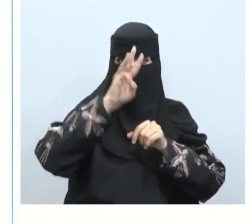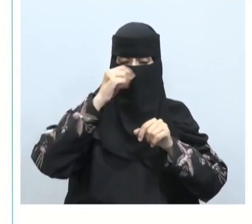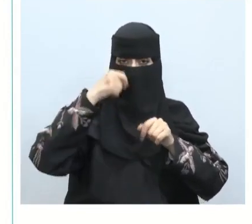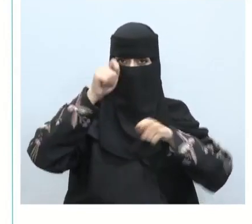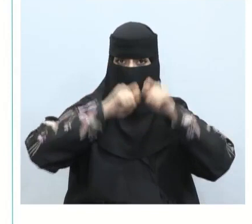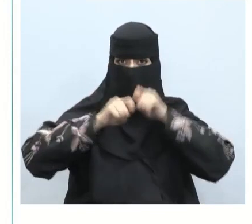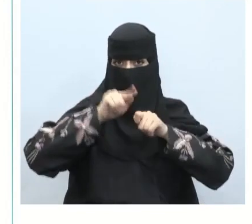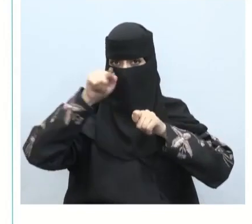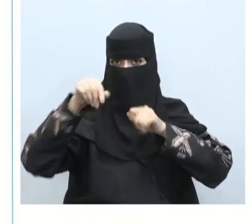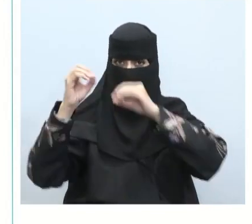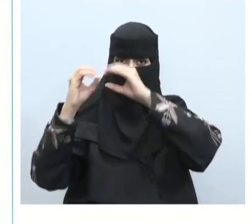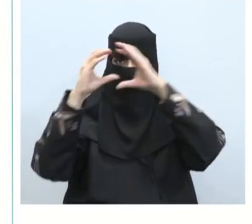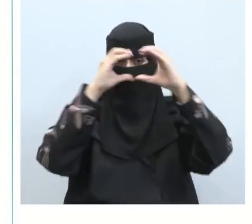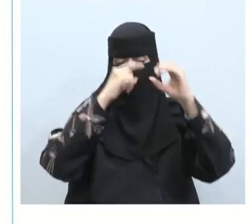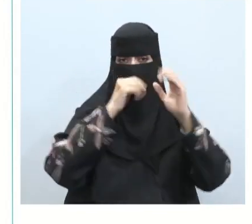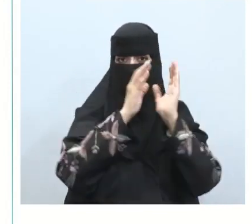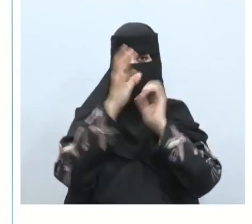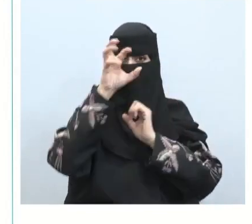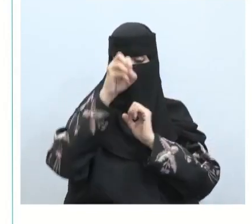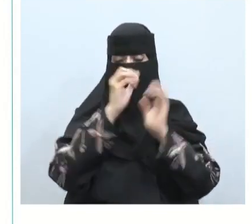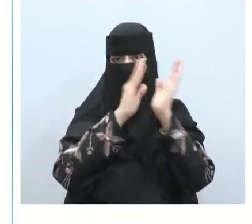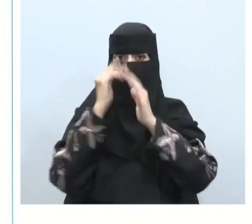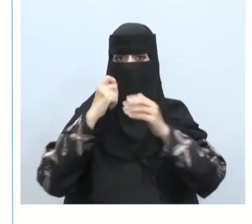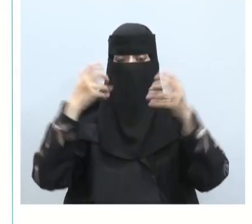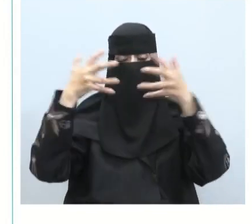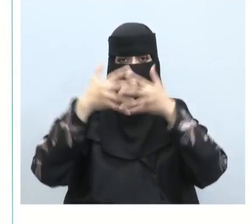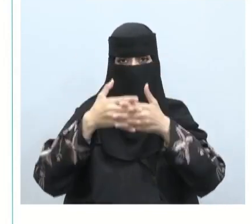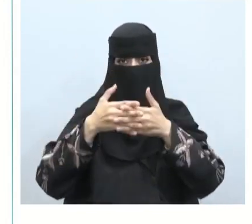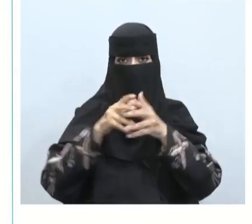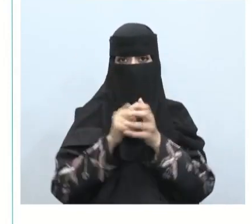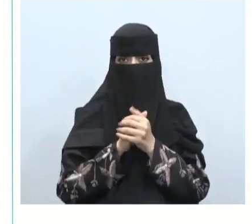وان درايف لحفظ ملفاتك او مشاركتها